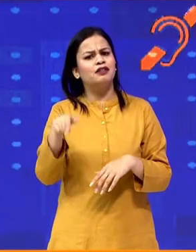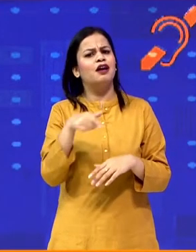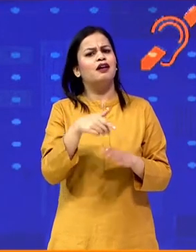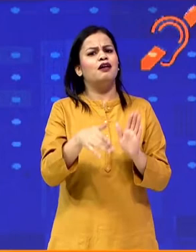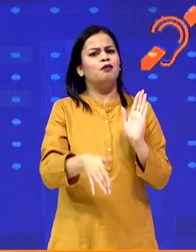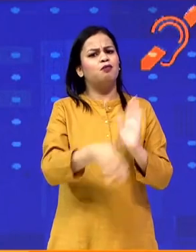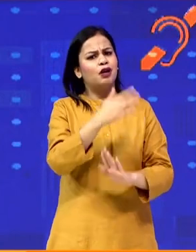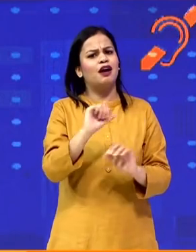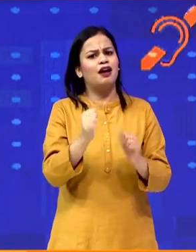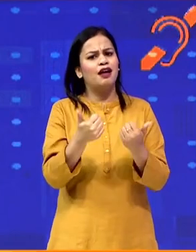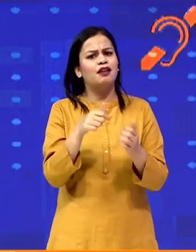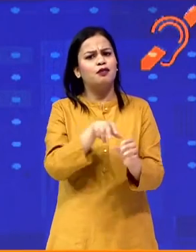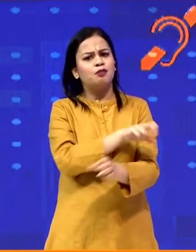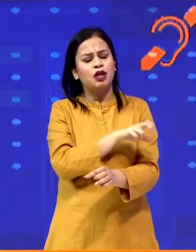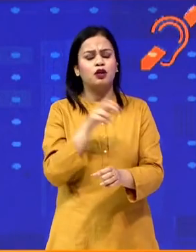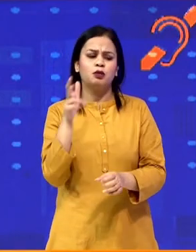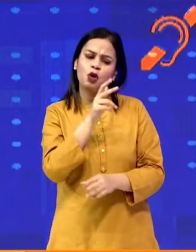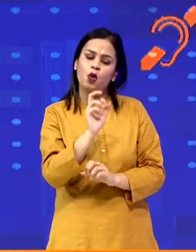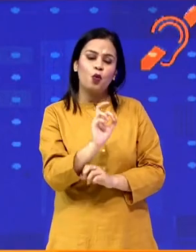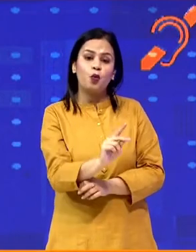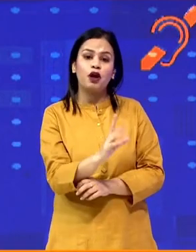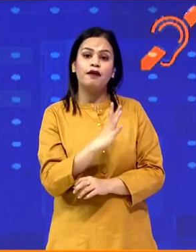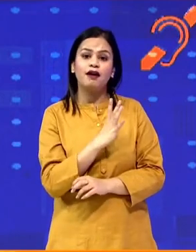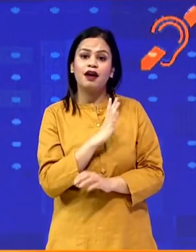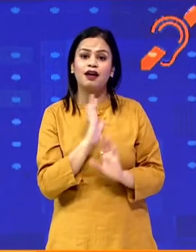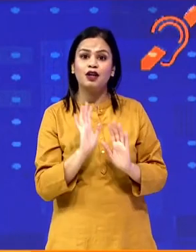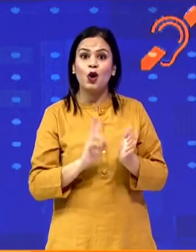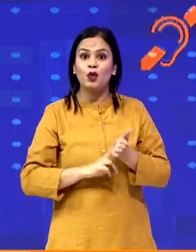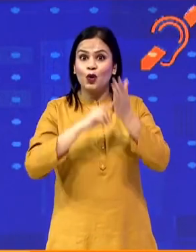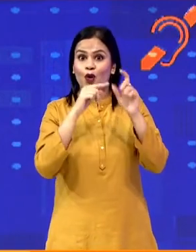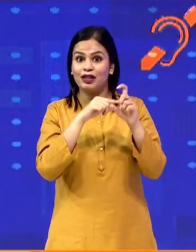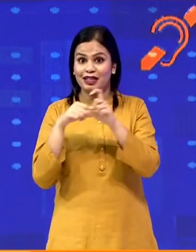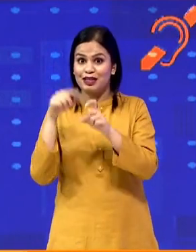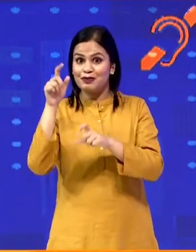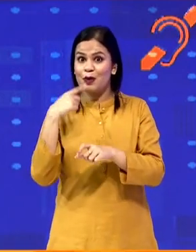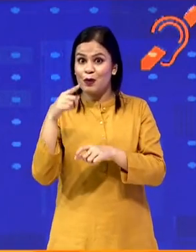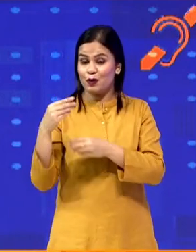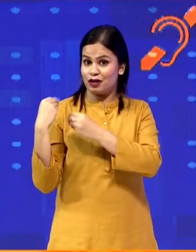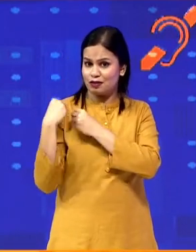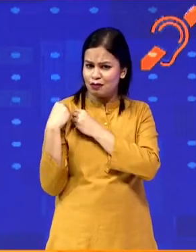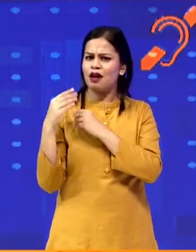मैं नार्थ ईस्ट का वह इंचार्ज है तो फिर क्या हुआ